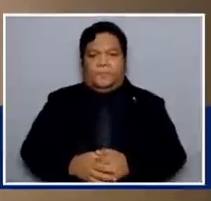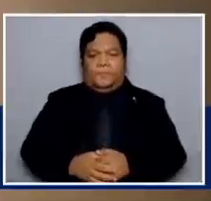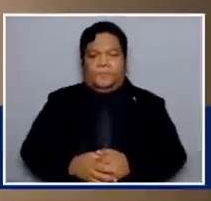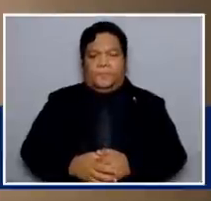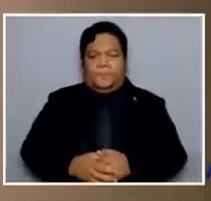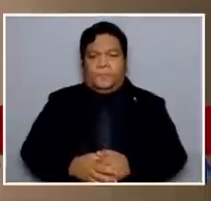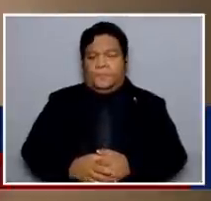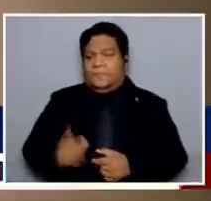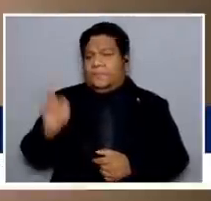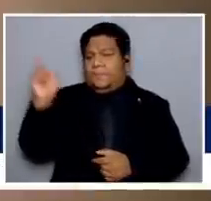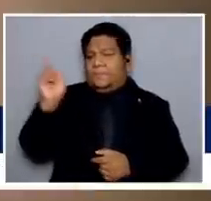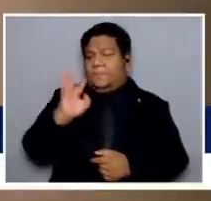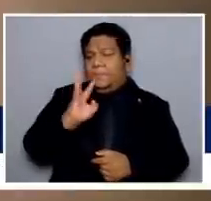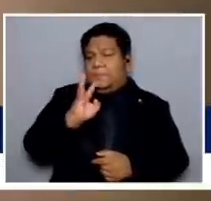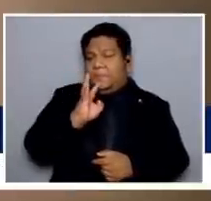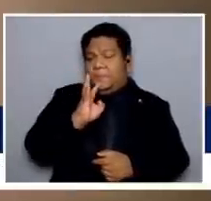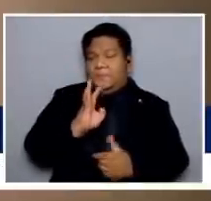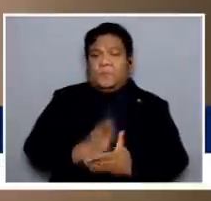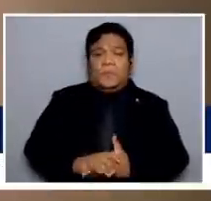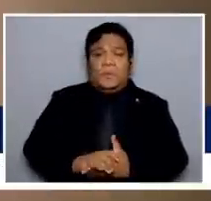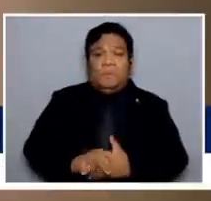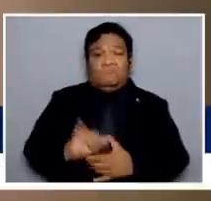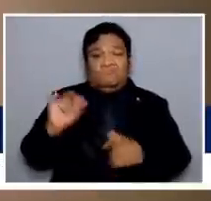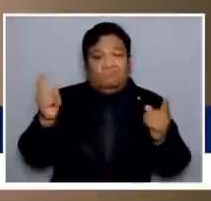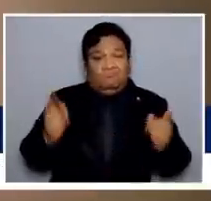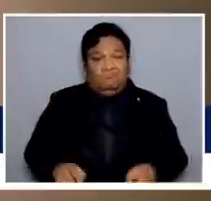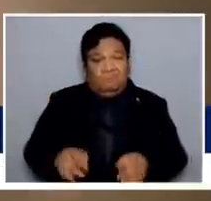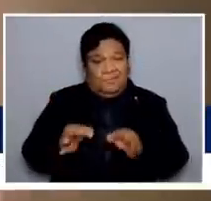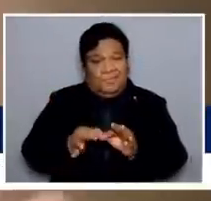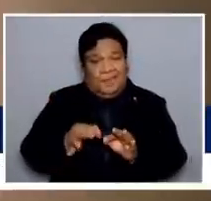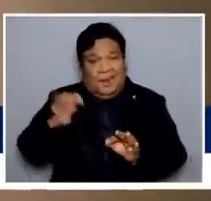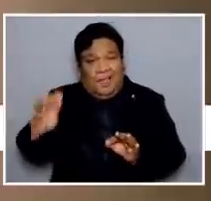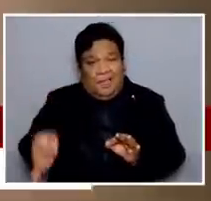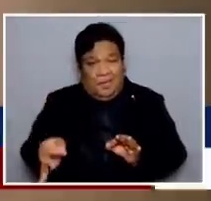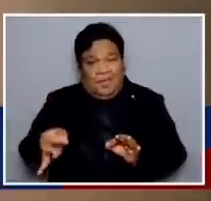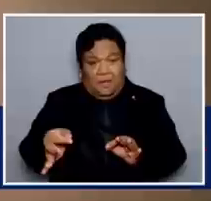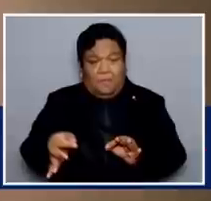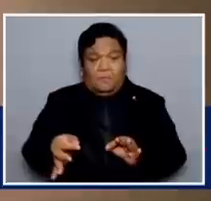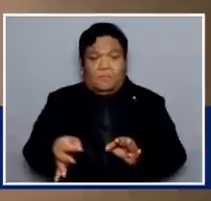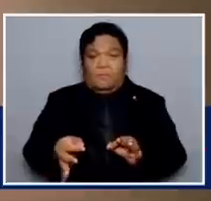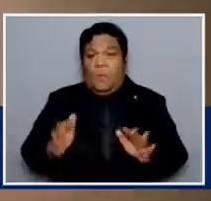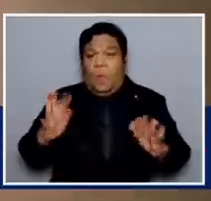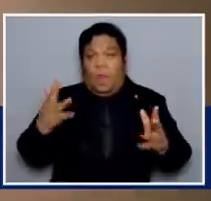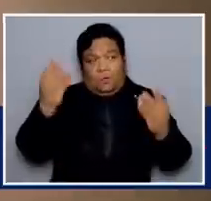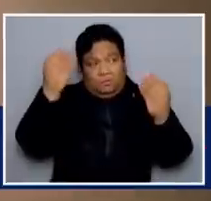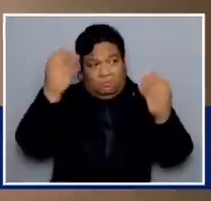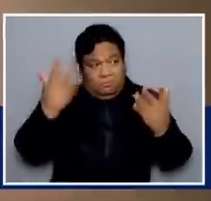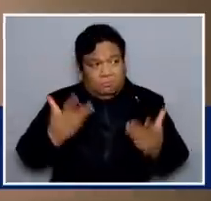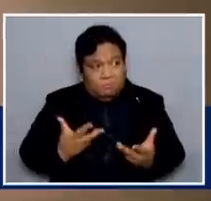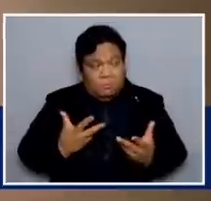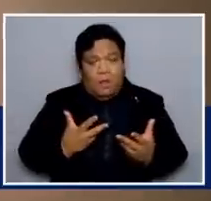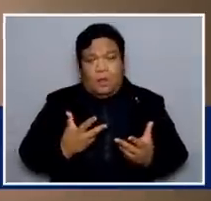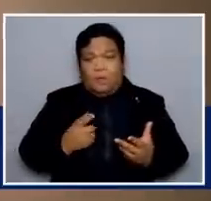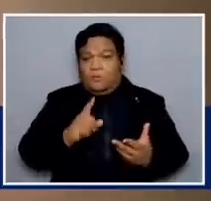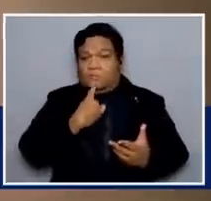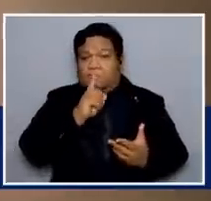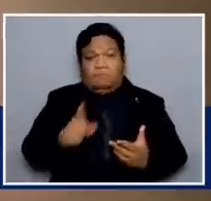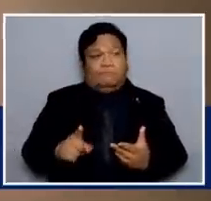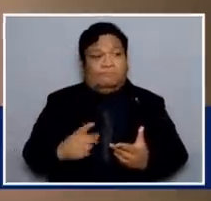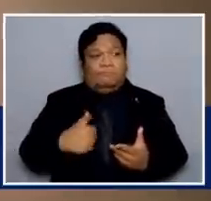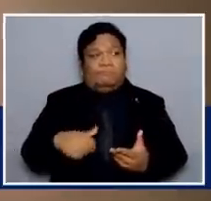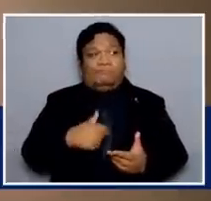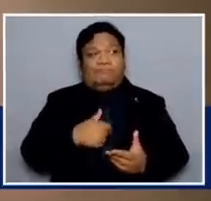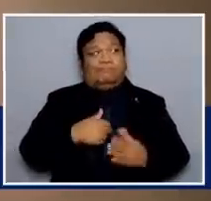Dahil din dun sa delay at kawalan ng public information, bulag na bulag yung community